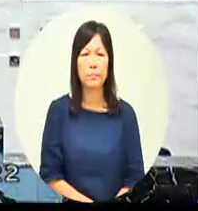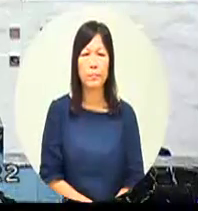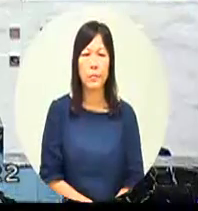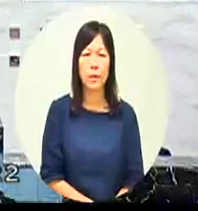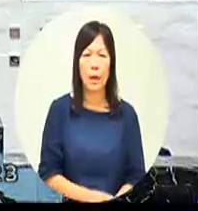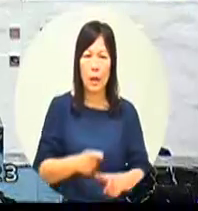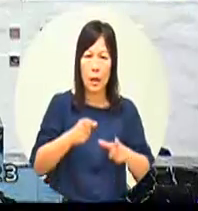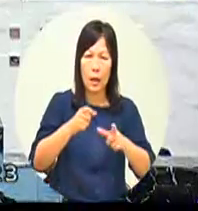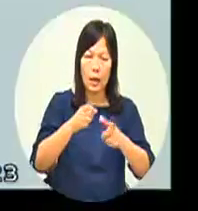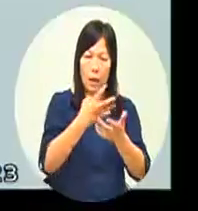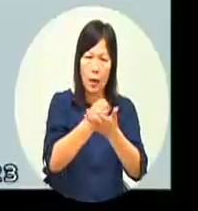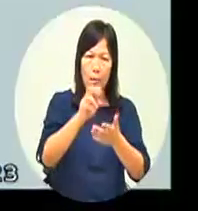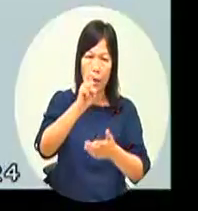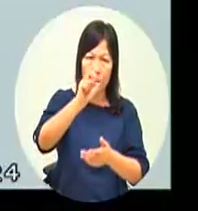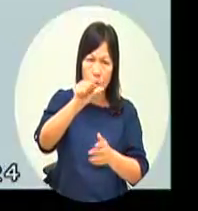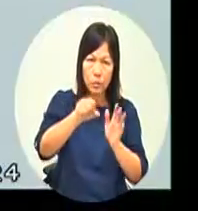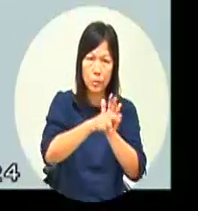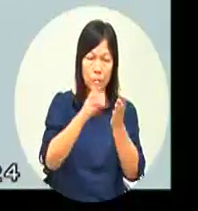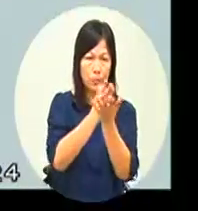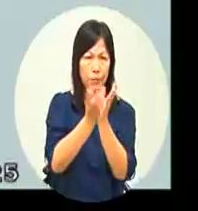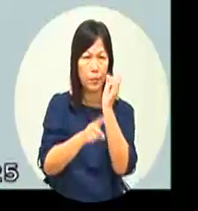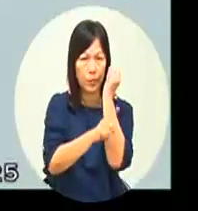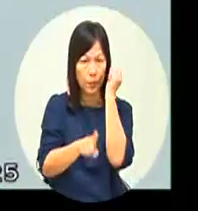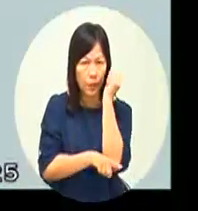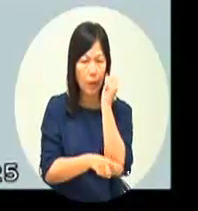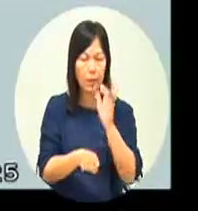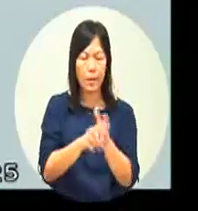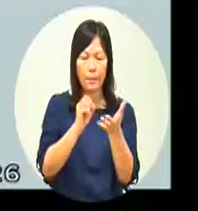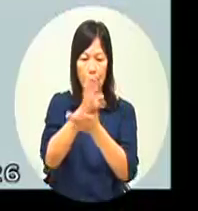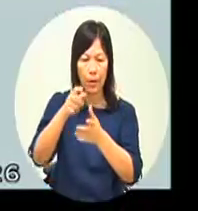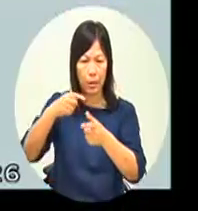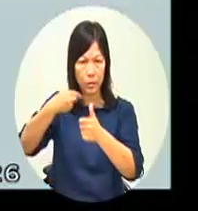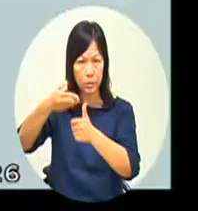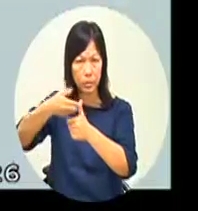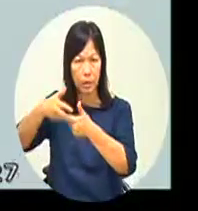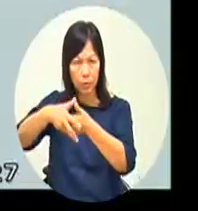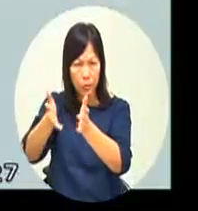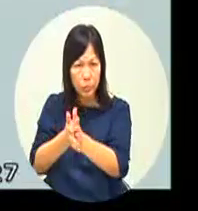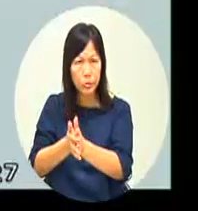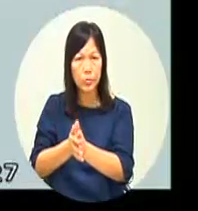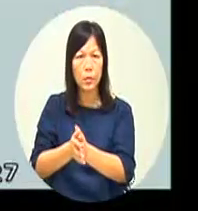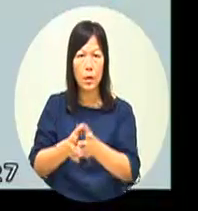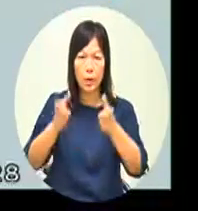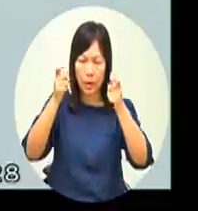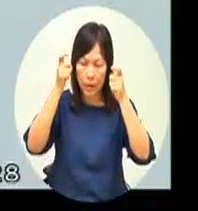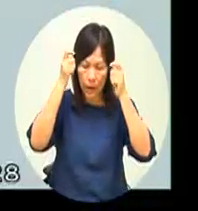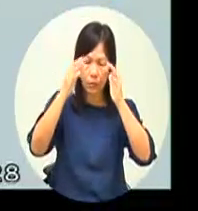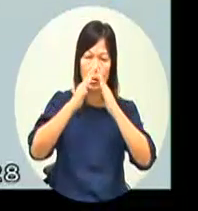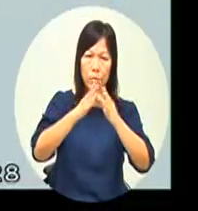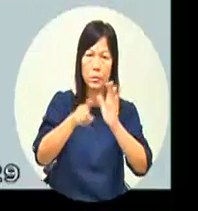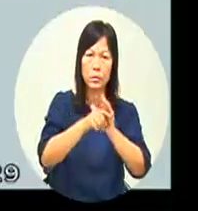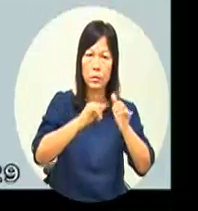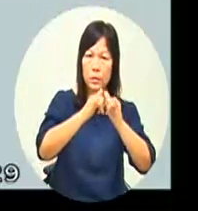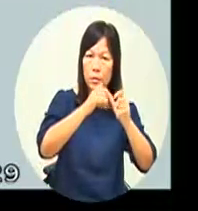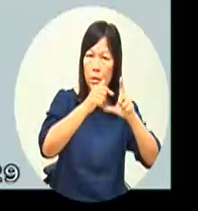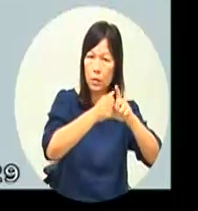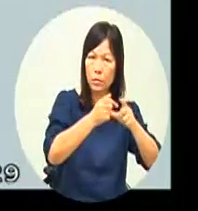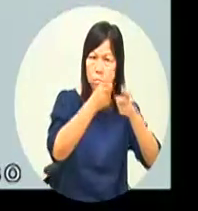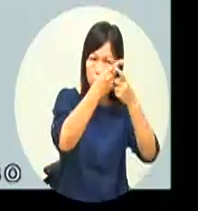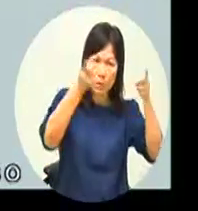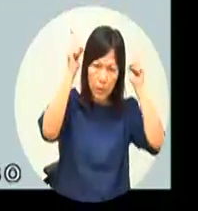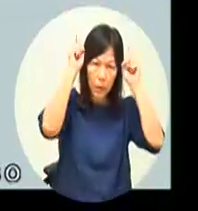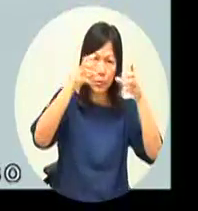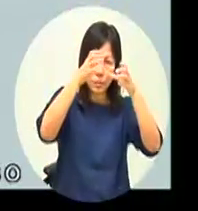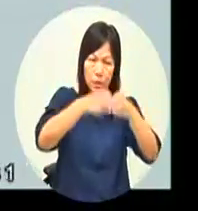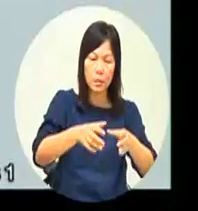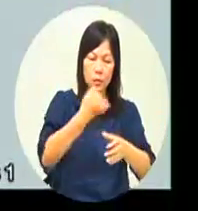案号二十五类别法规报告机关高雄市政府教育局案由高雄市社区